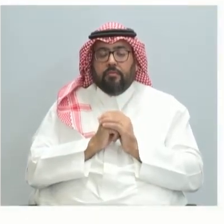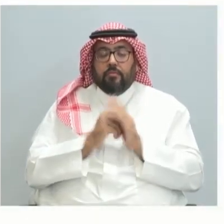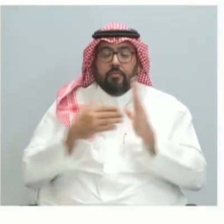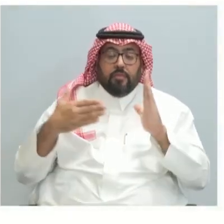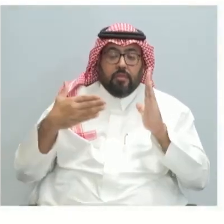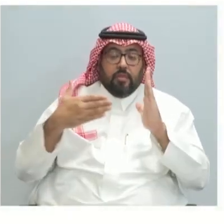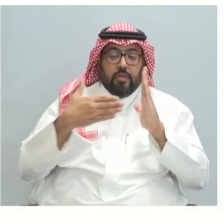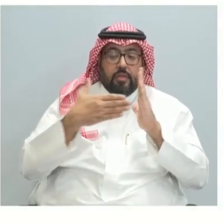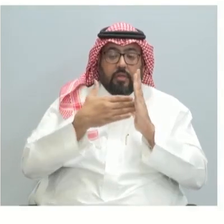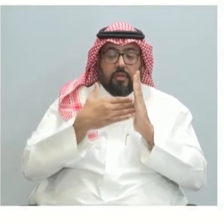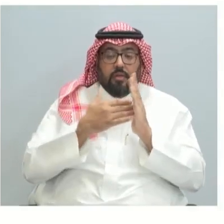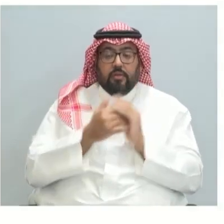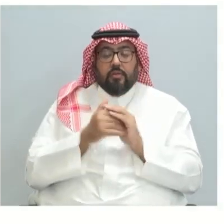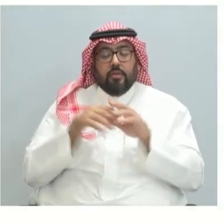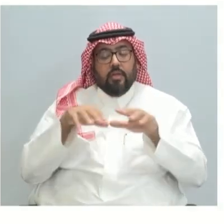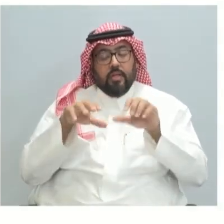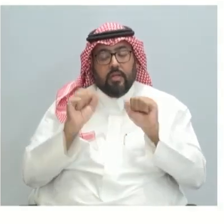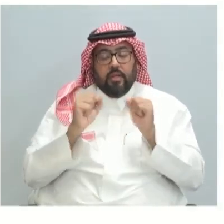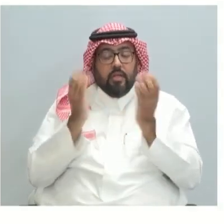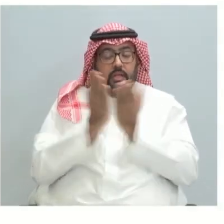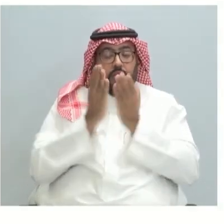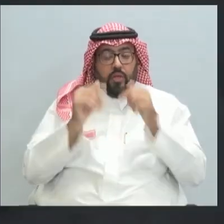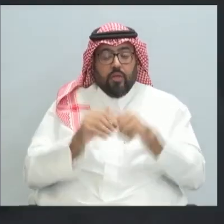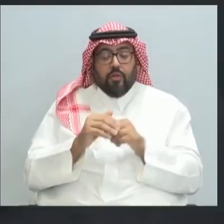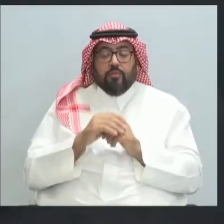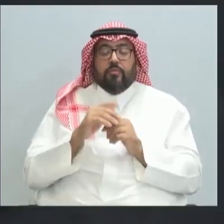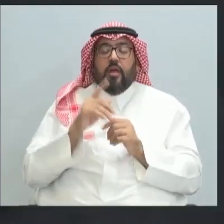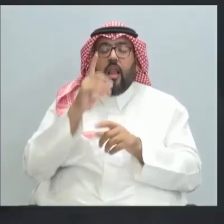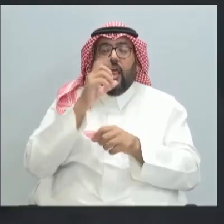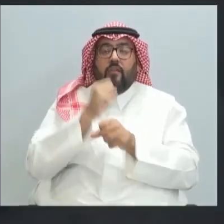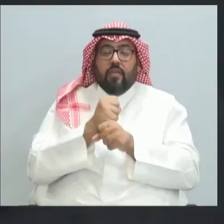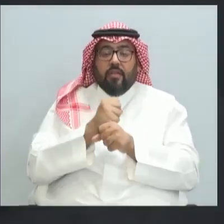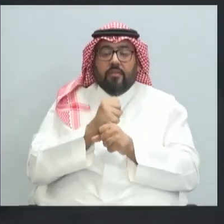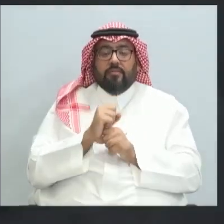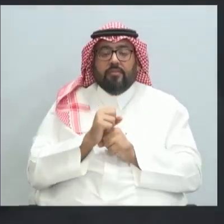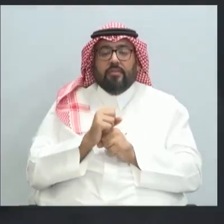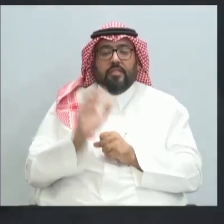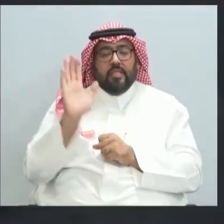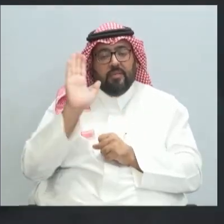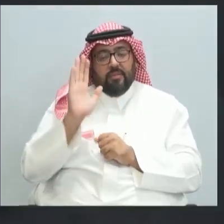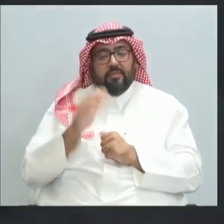الى هنا يا احبتي نكون قد انهينا درسنا لهذا اليوم دمتم بحفظ الله ورعايته